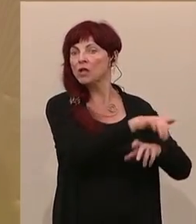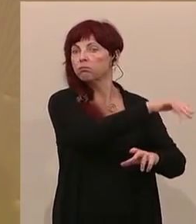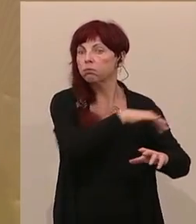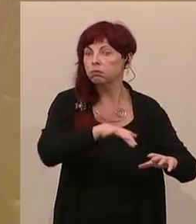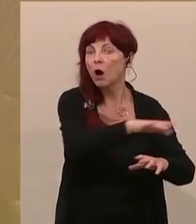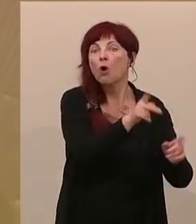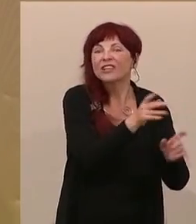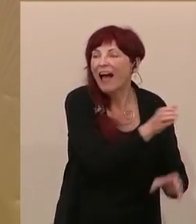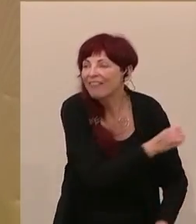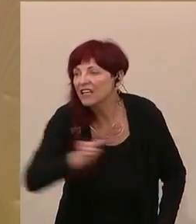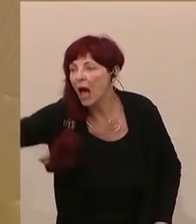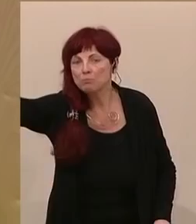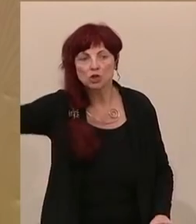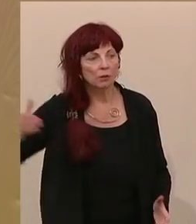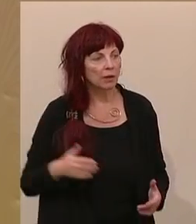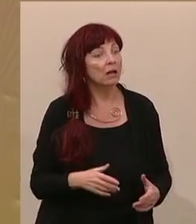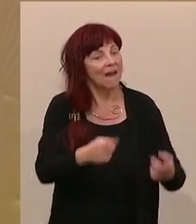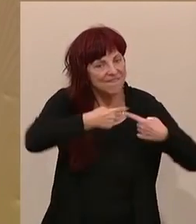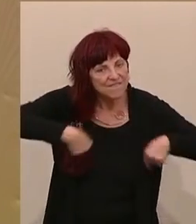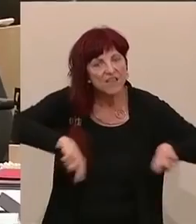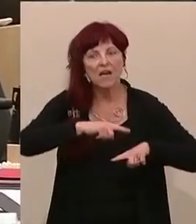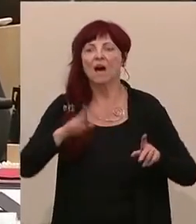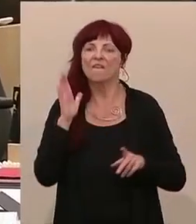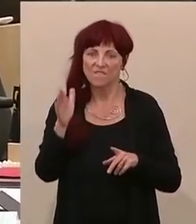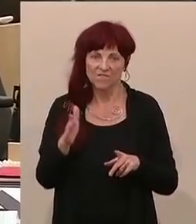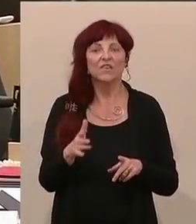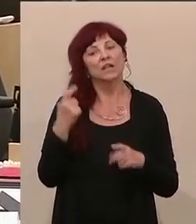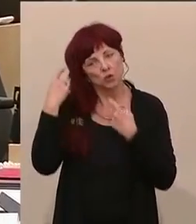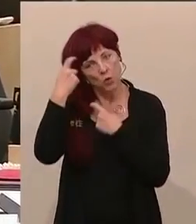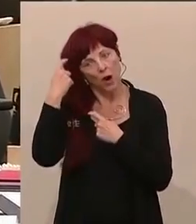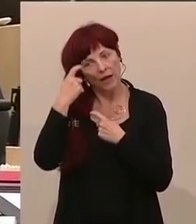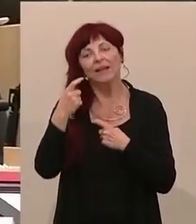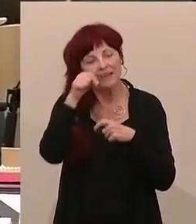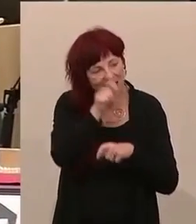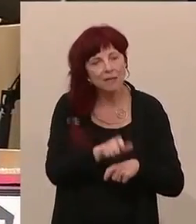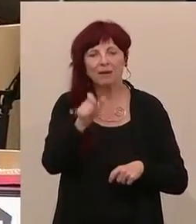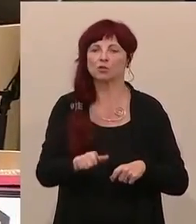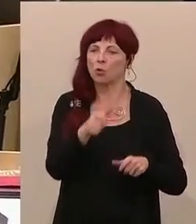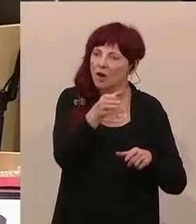abgeschoben werden können. Wir werden dafür sorgen. Das kann ich Ihnen versprechen.